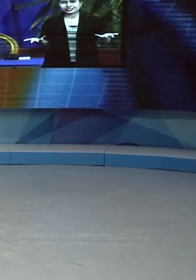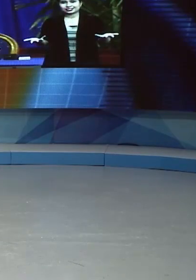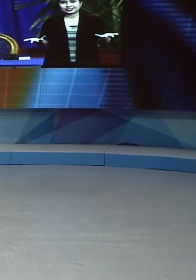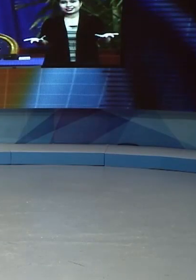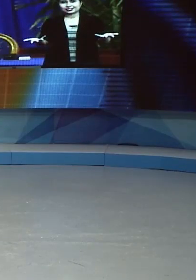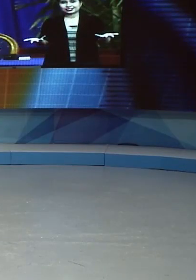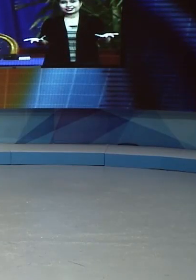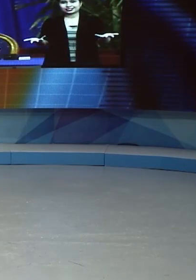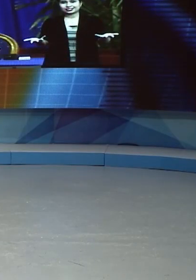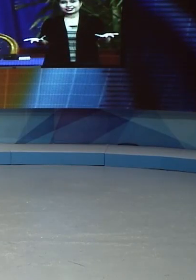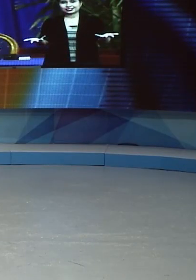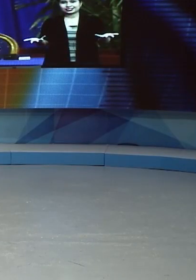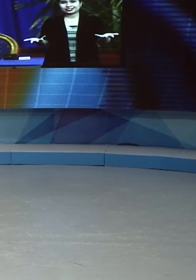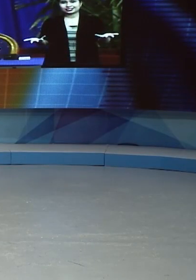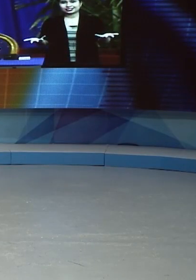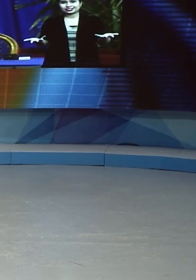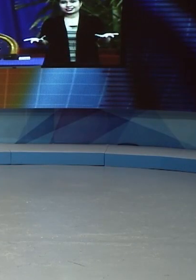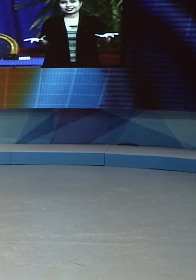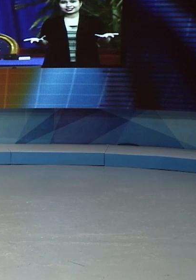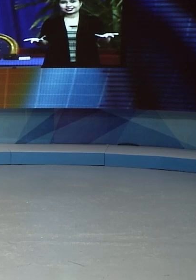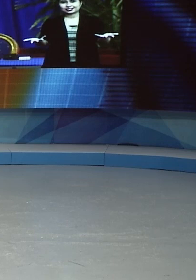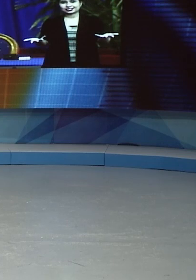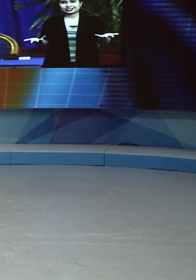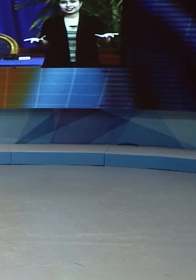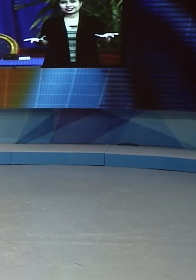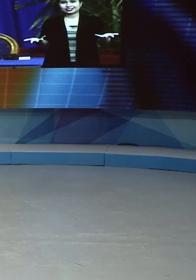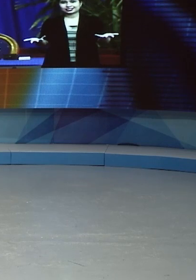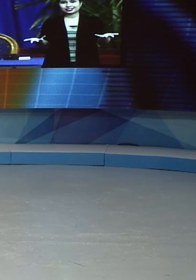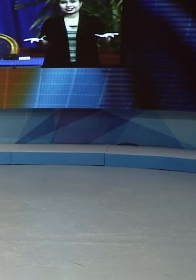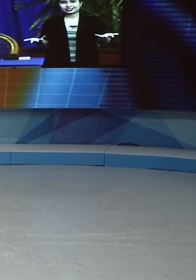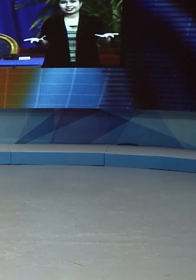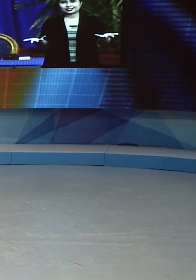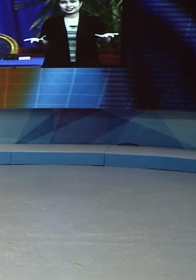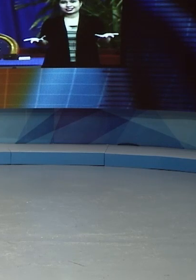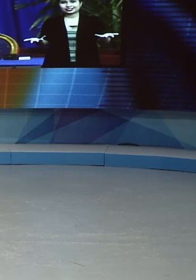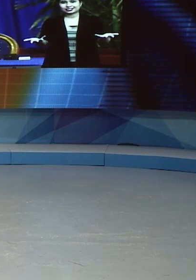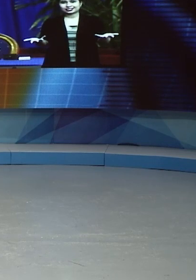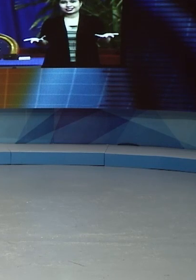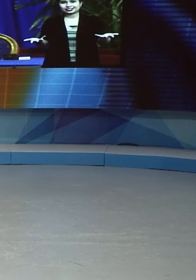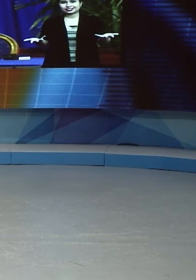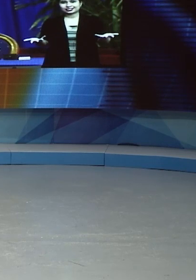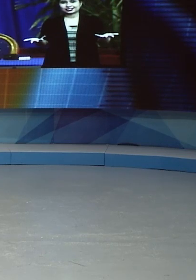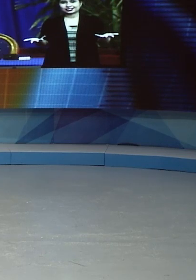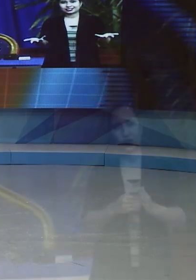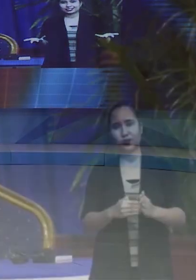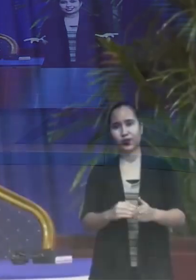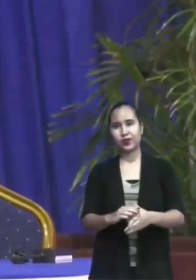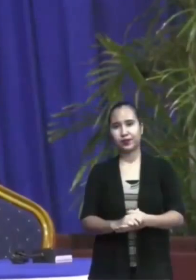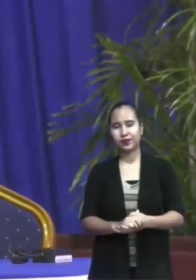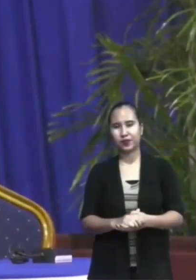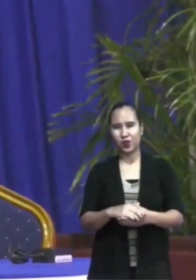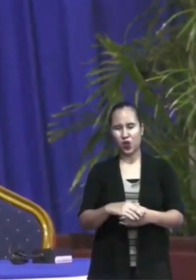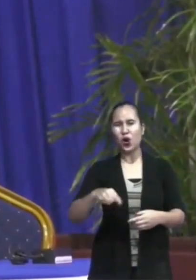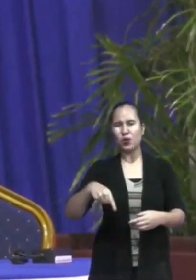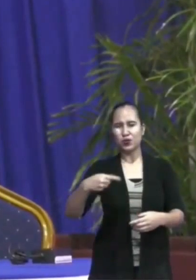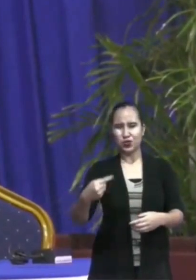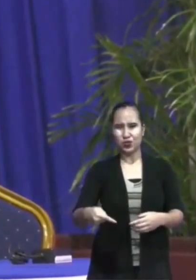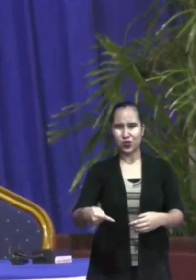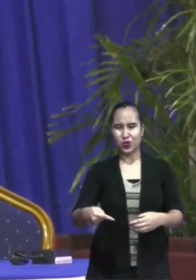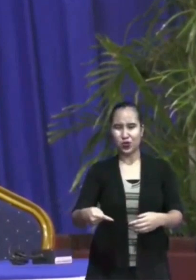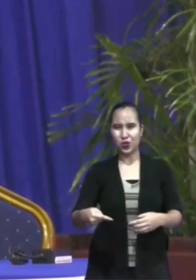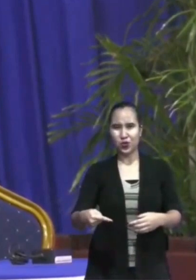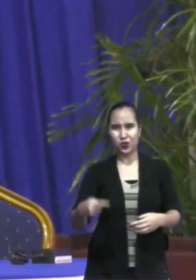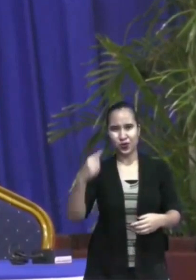De regering wil zoveel als mogelijk bedrijven behouden gedurende de COVID-19-crisis. Dit haalde minister Stephen Tsang van